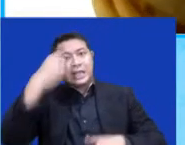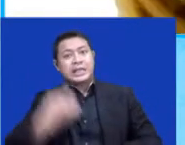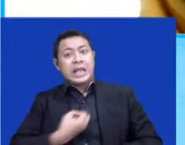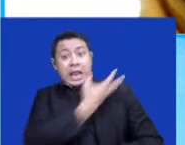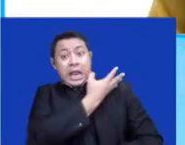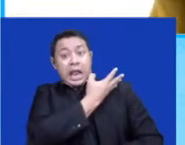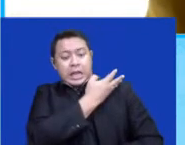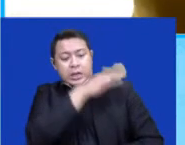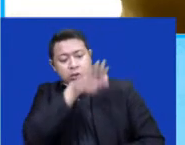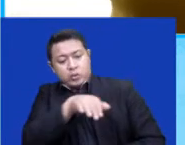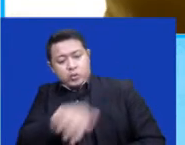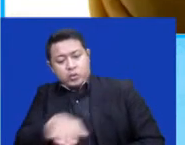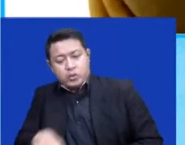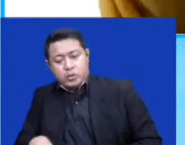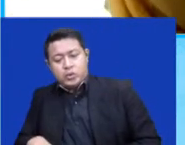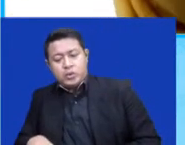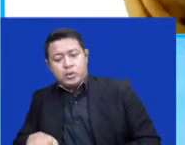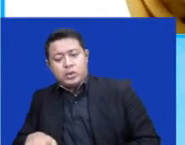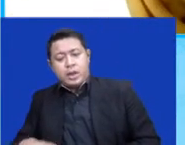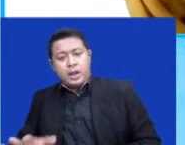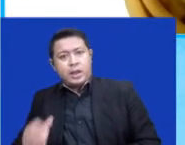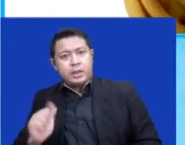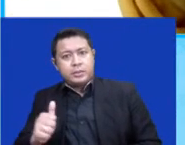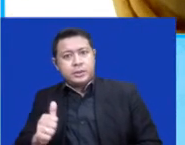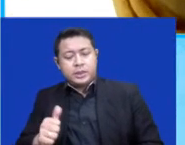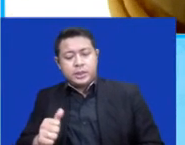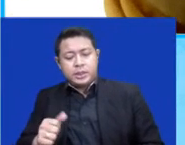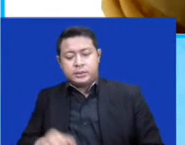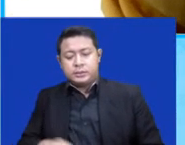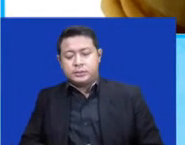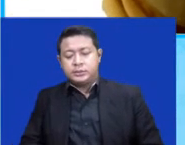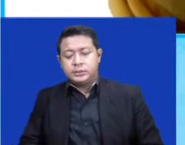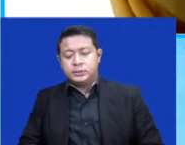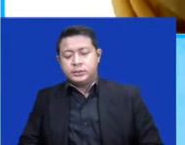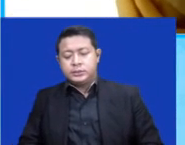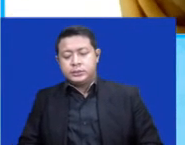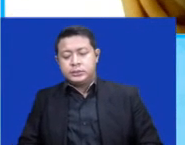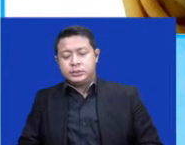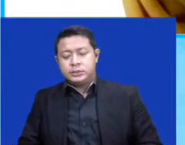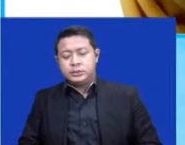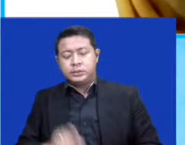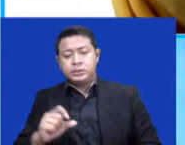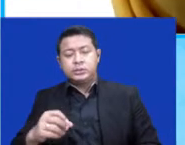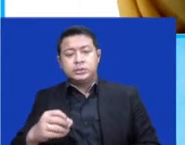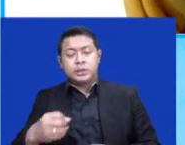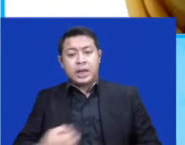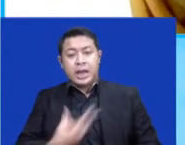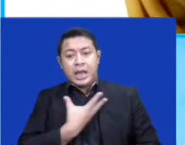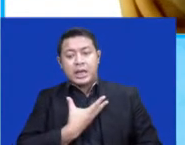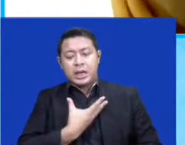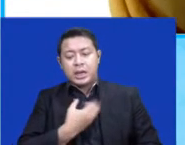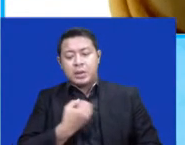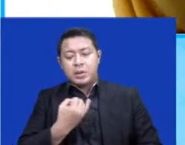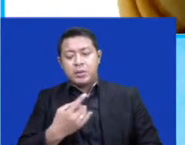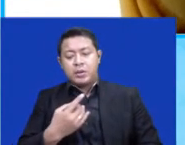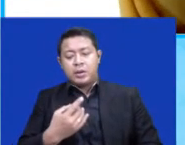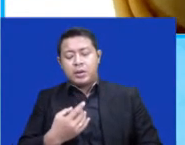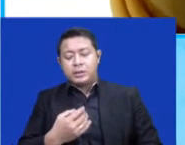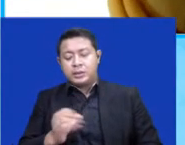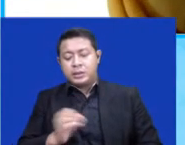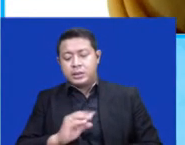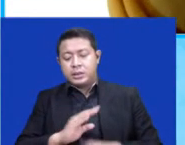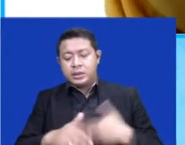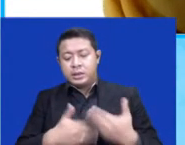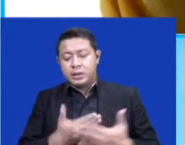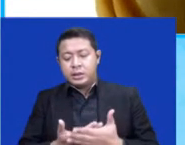ya. Oh, kanker. Sorry. Jadi, kalau untuk kanker, tentu beberapa tidak semua kanker